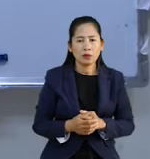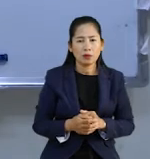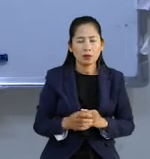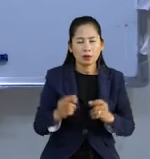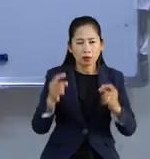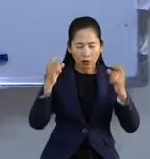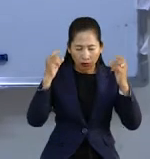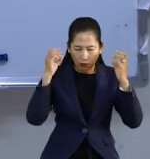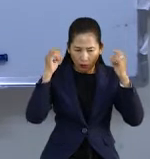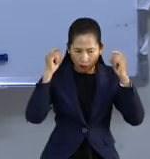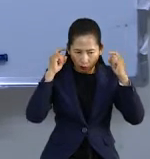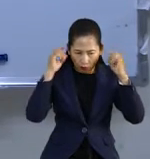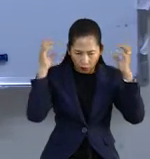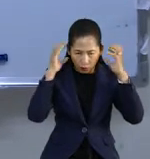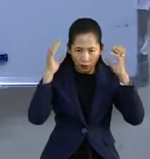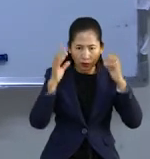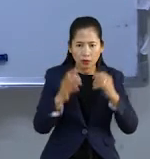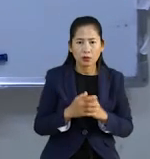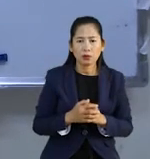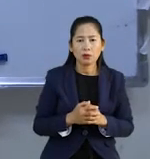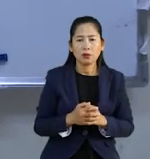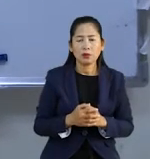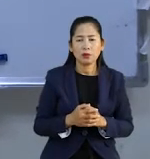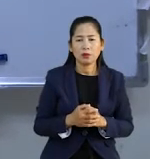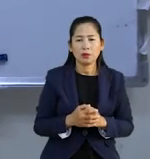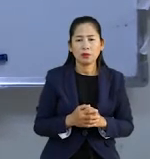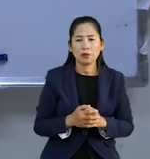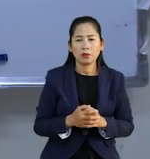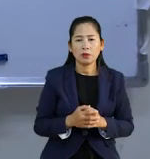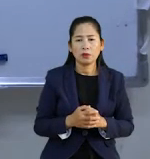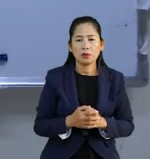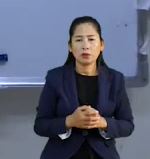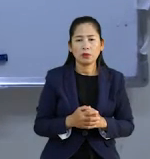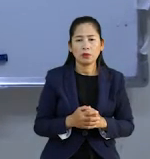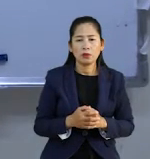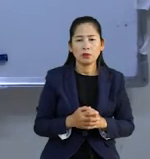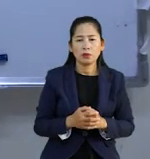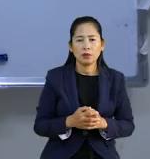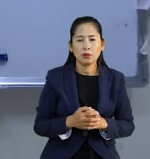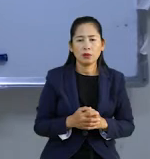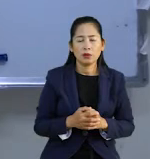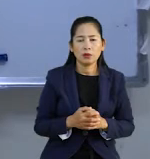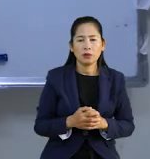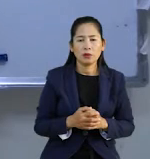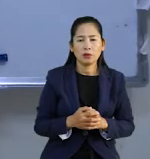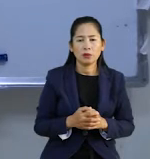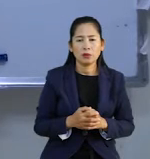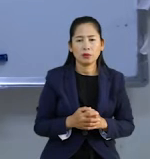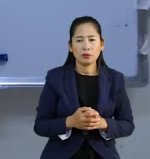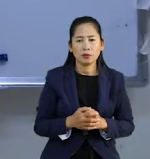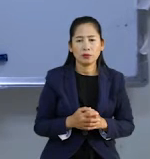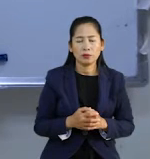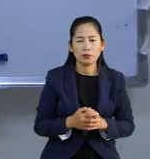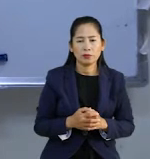ต่อนะตรหึงมาต่อตรหึง